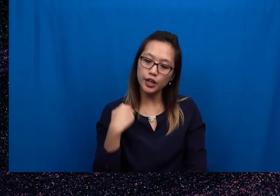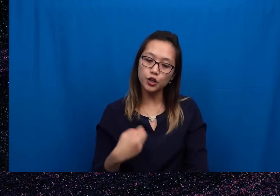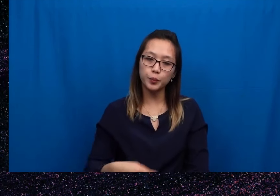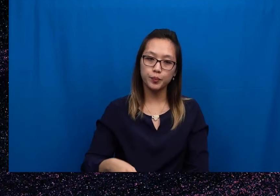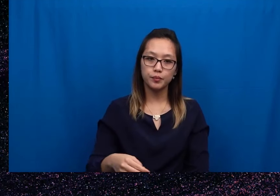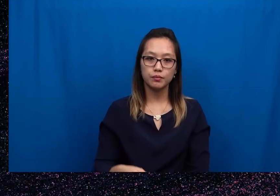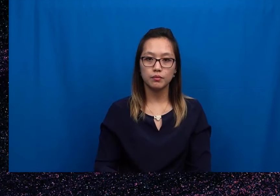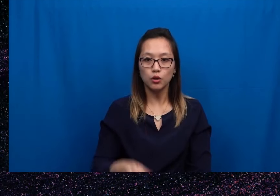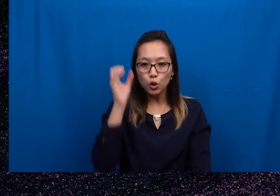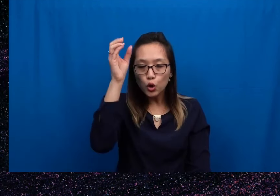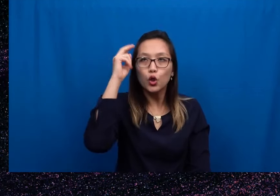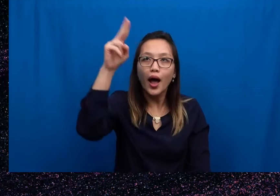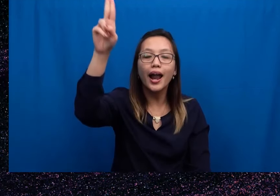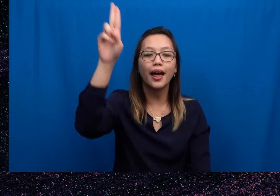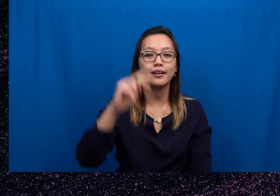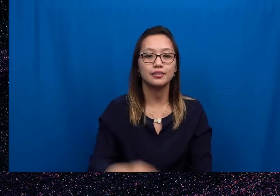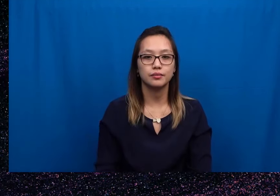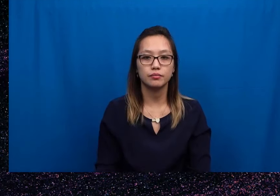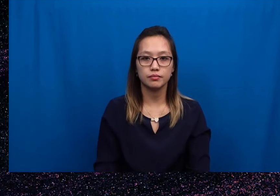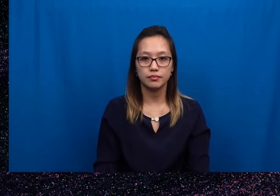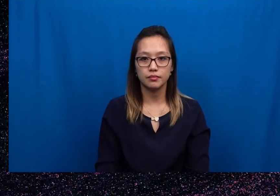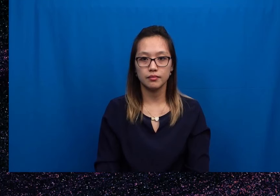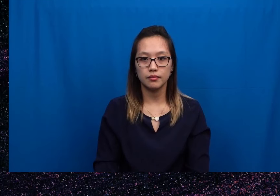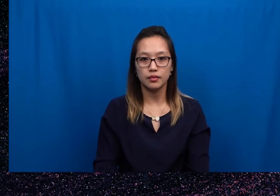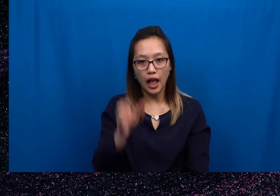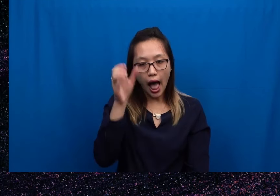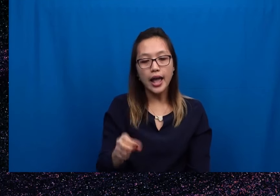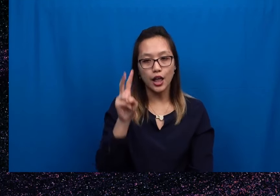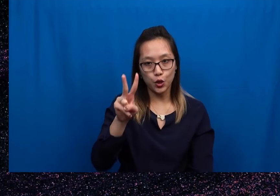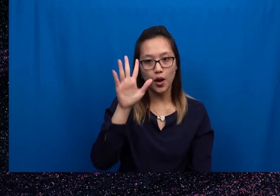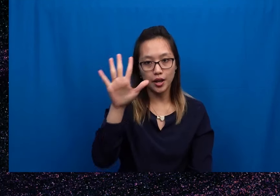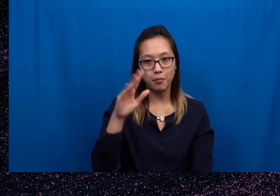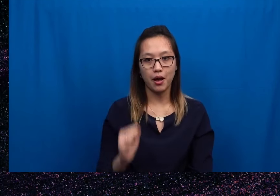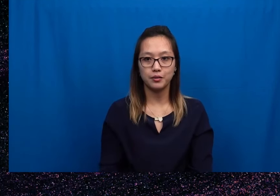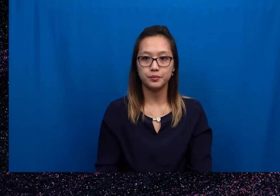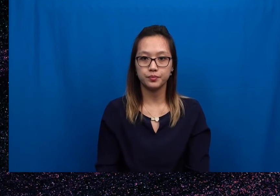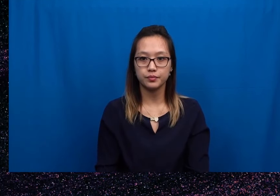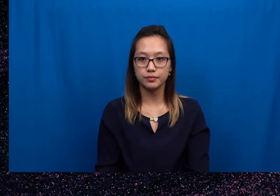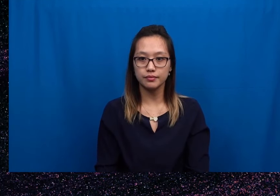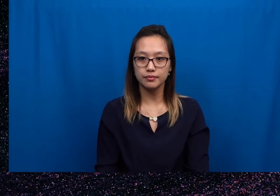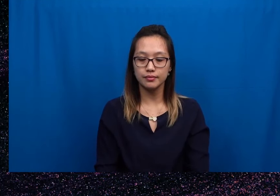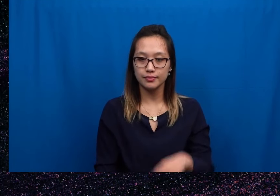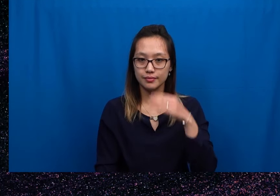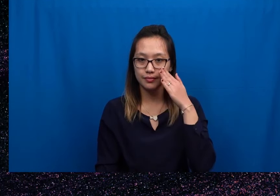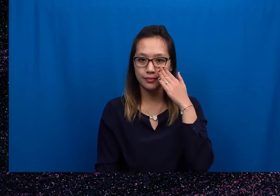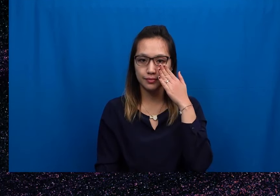Ayat 25 berkata begini. Aku berkata kepadamu, sesungguhnya saatnya akan tiba dan